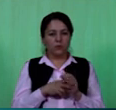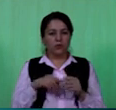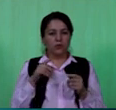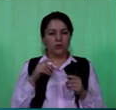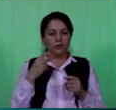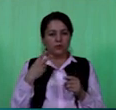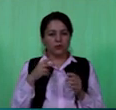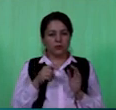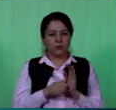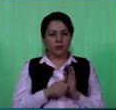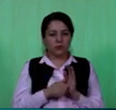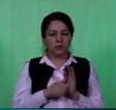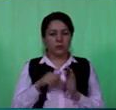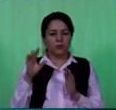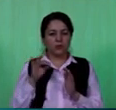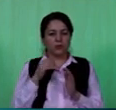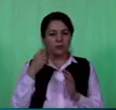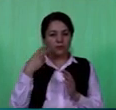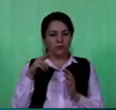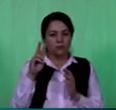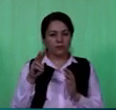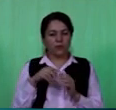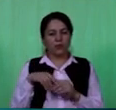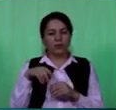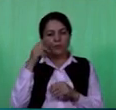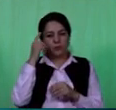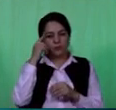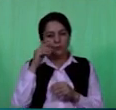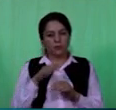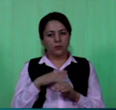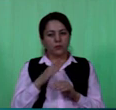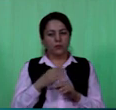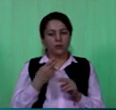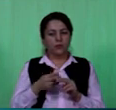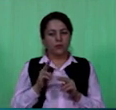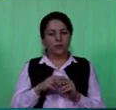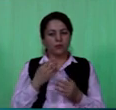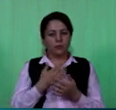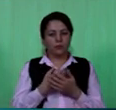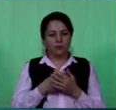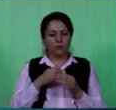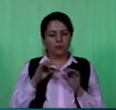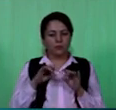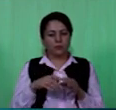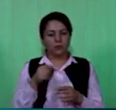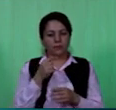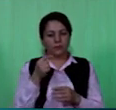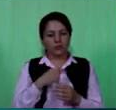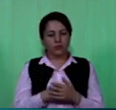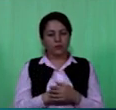2622 подумали молодцы конечно же этот пример мы решим вычитания